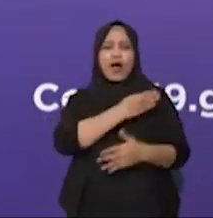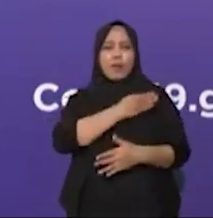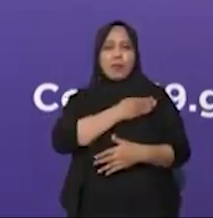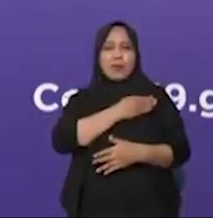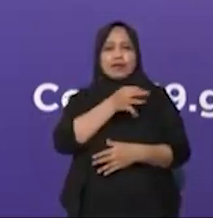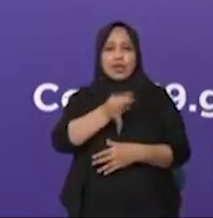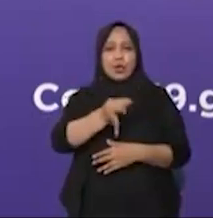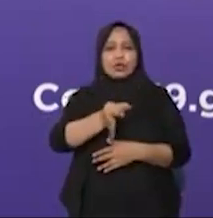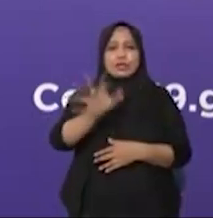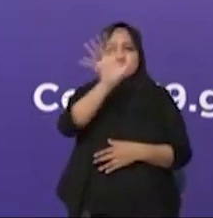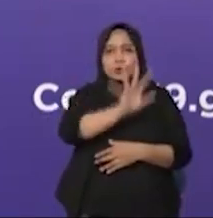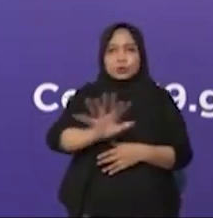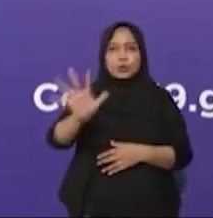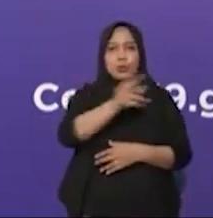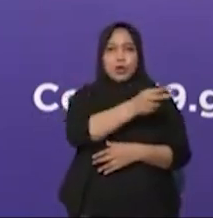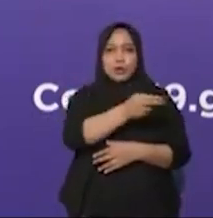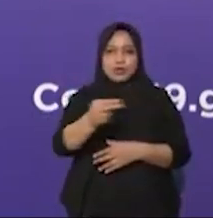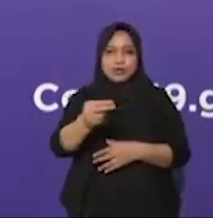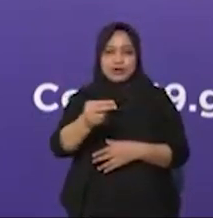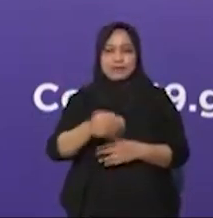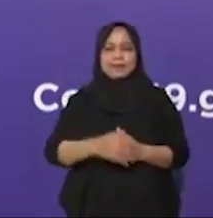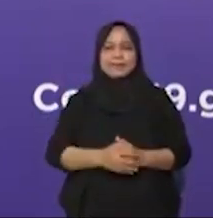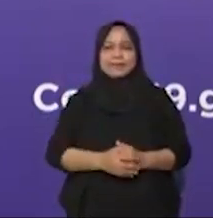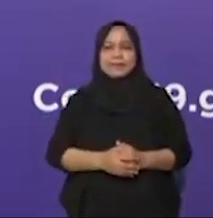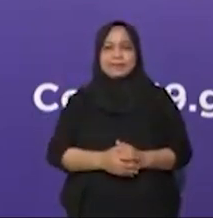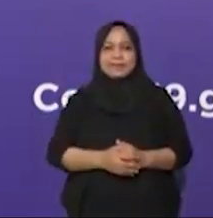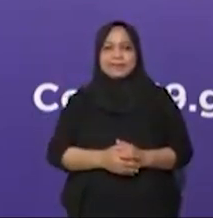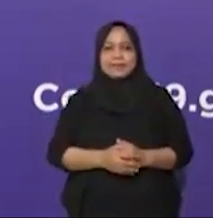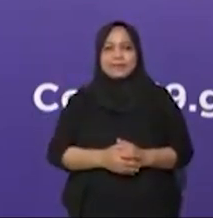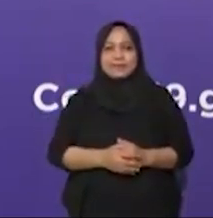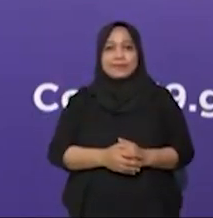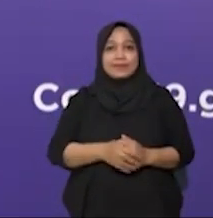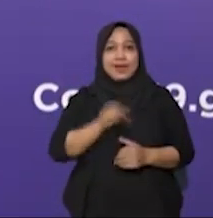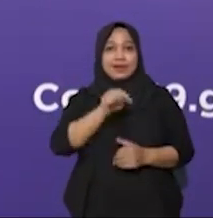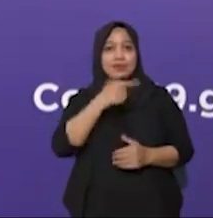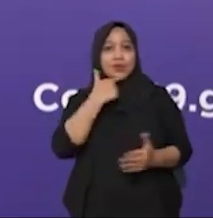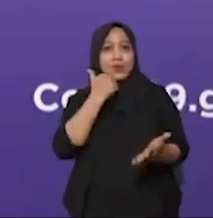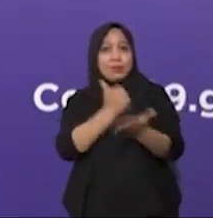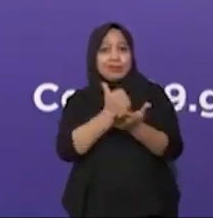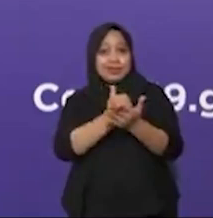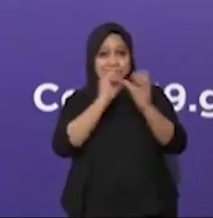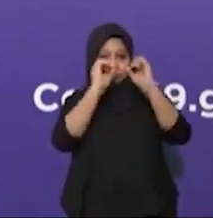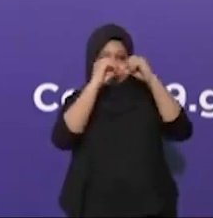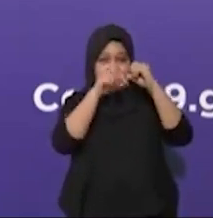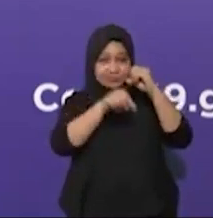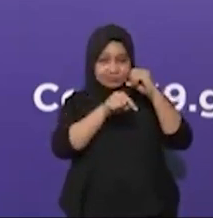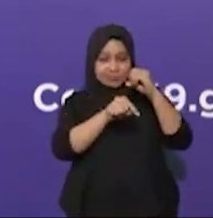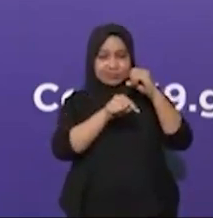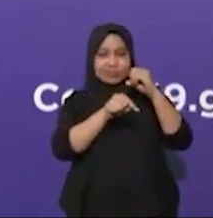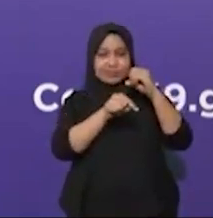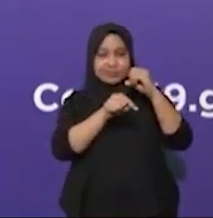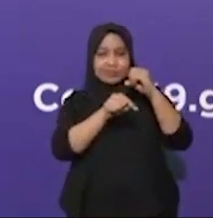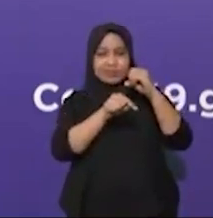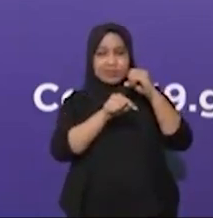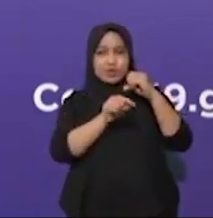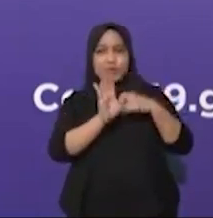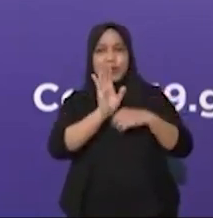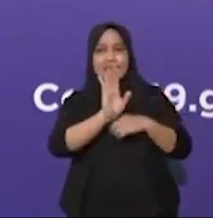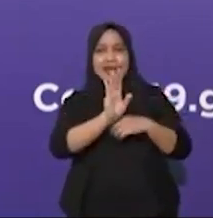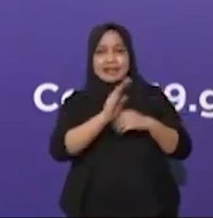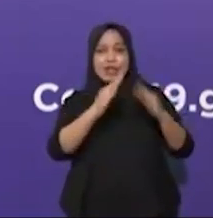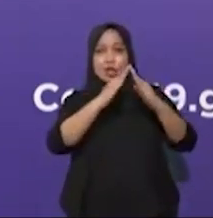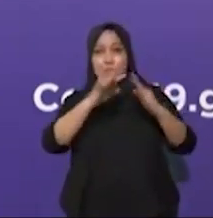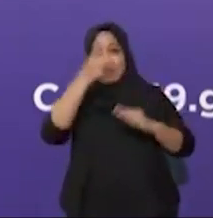di tanah air kita ini menjadi salah satu tulang punggung kita sehingga kemudian jarak antara Rumah